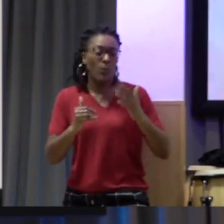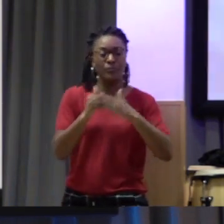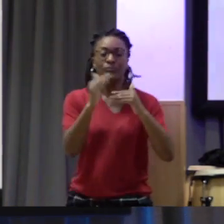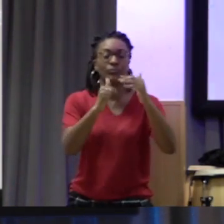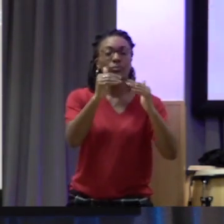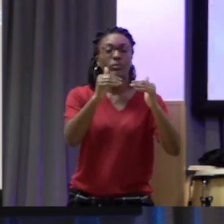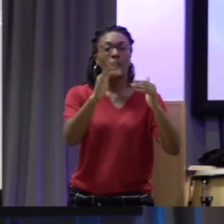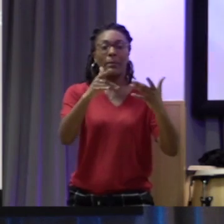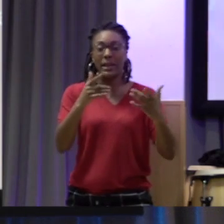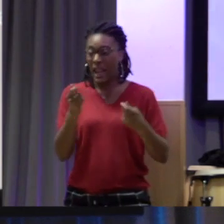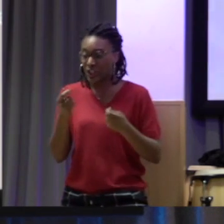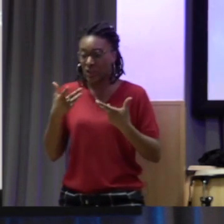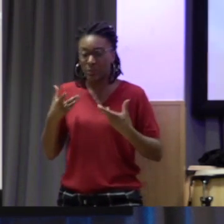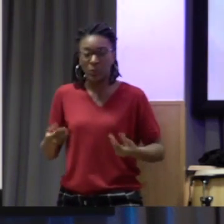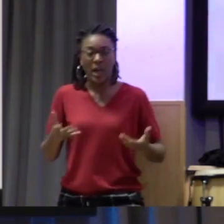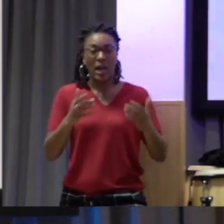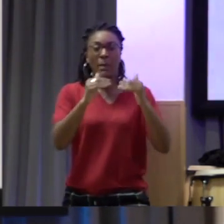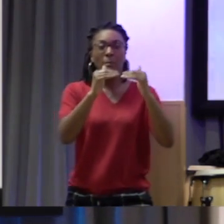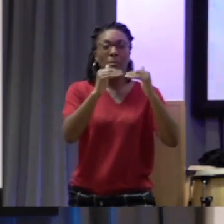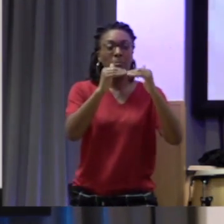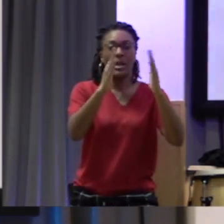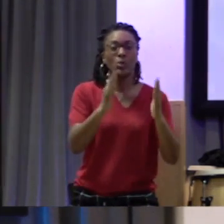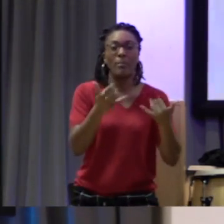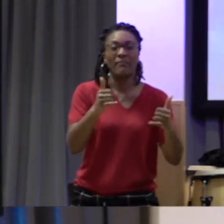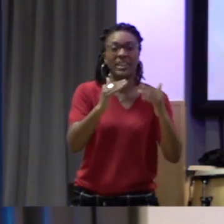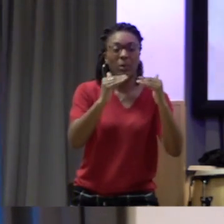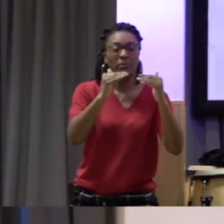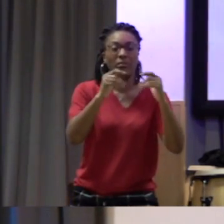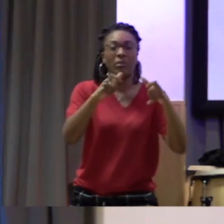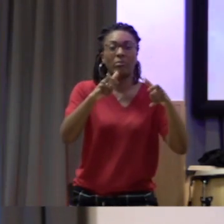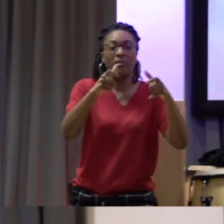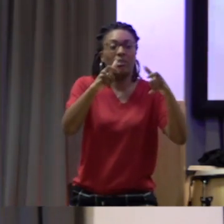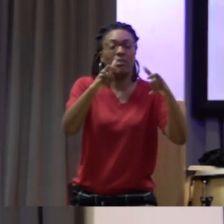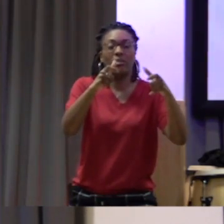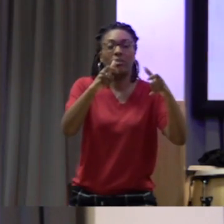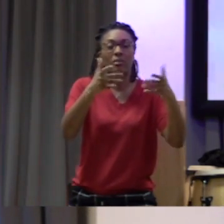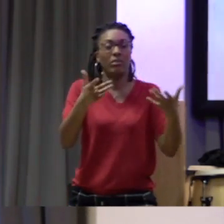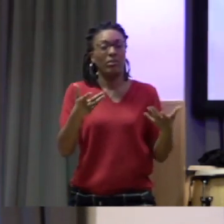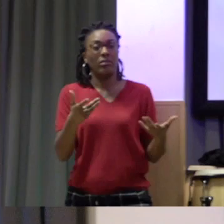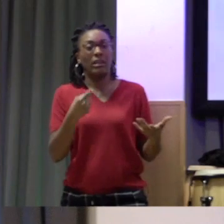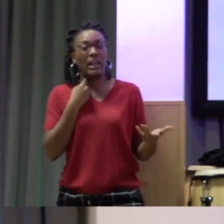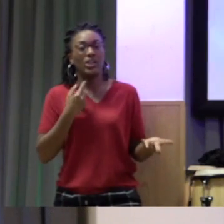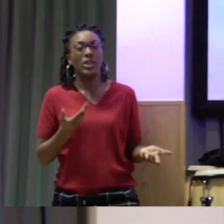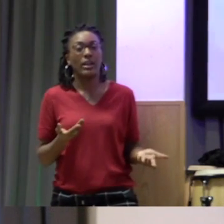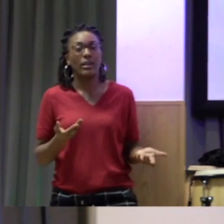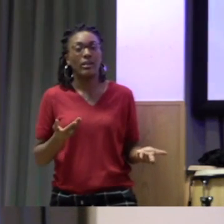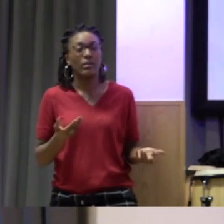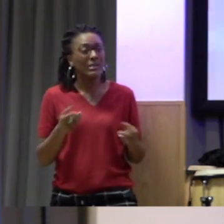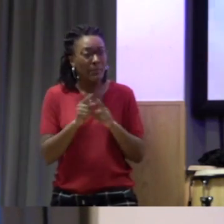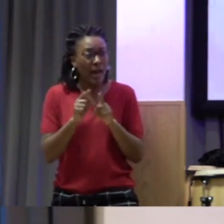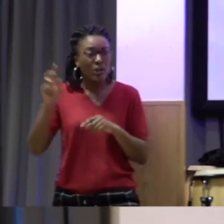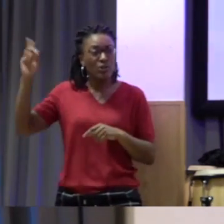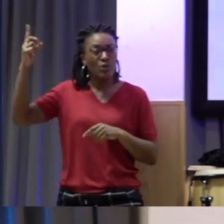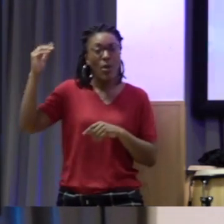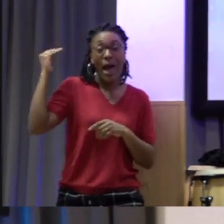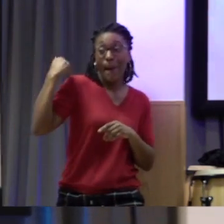c'est une ruine. Donc lorsque nous prenons un engagement, le Seigneur nous appelle tous à le suivre,